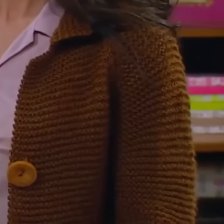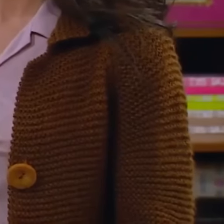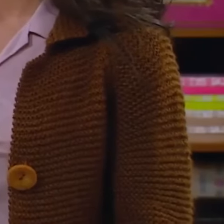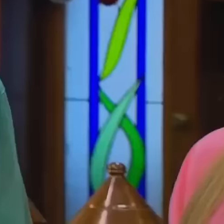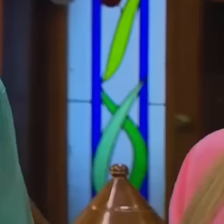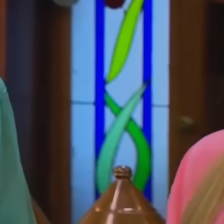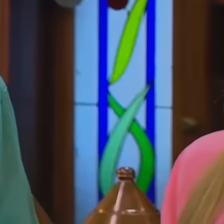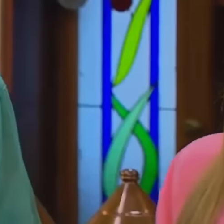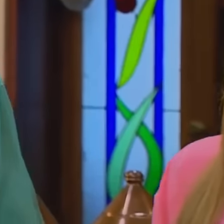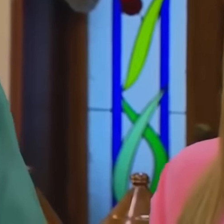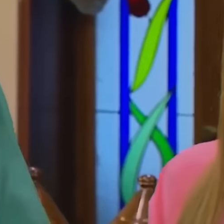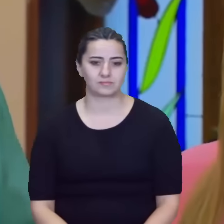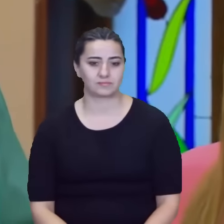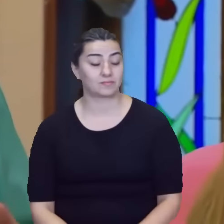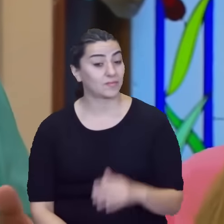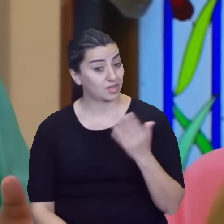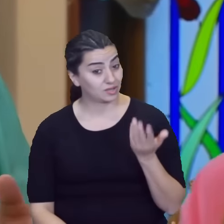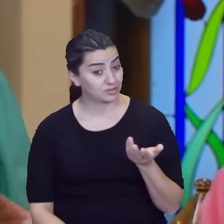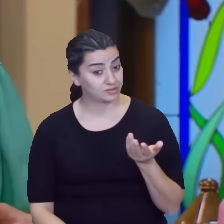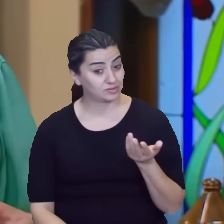de tırsmıştı ki.